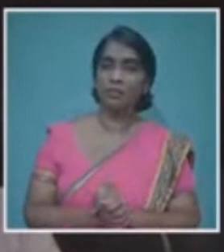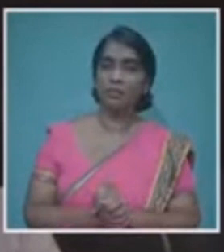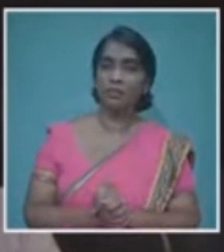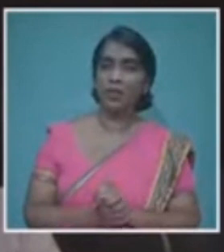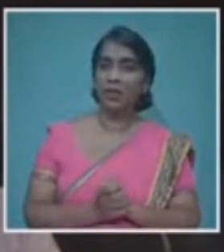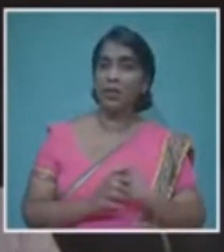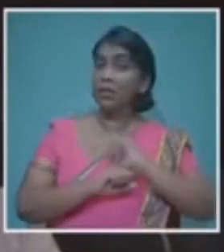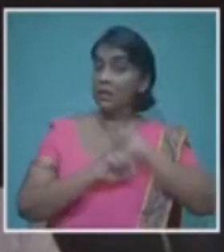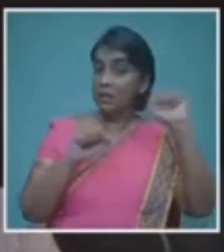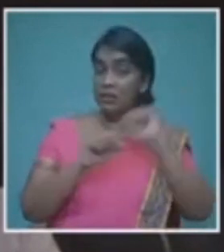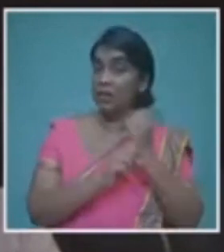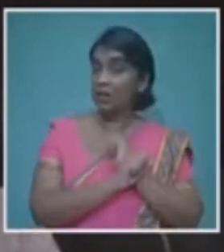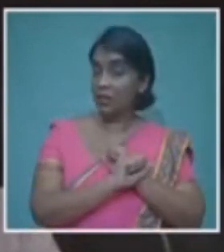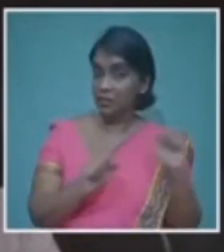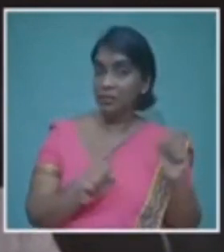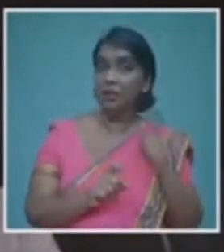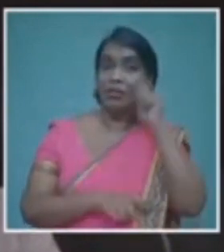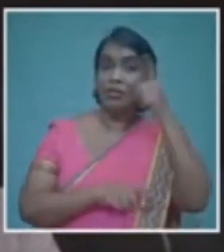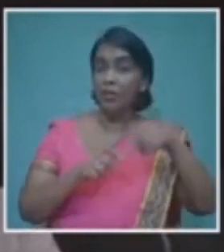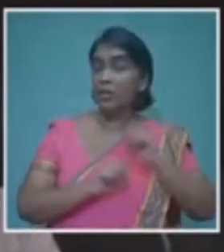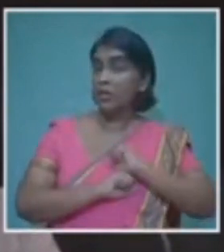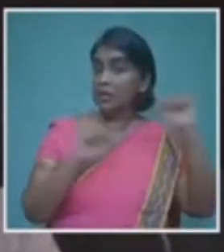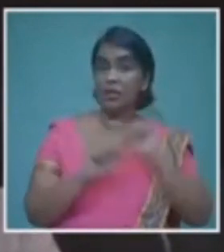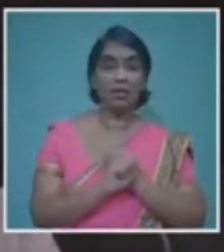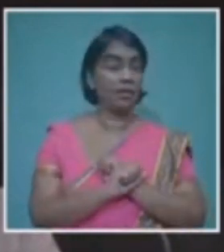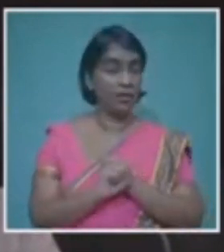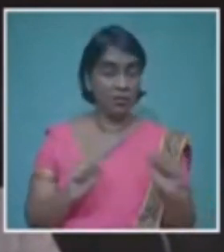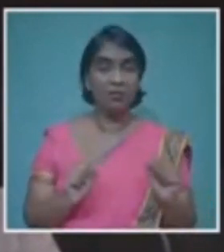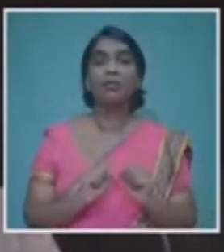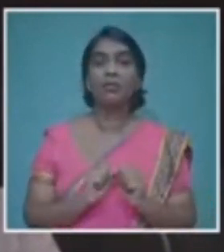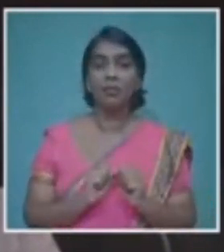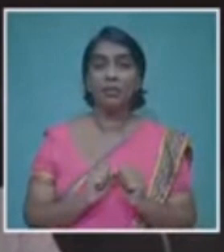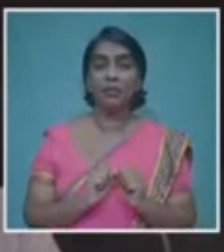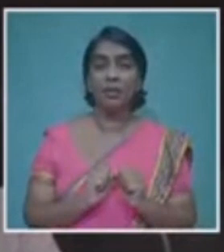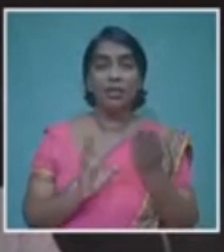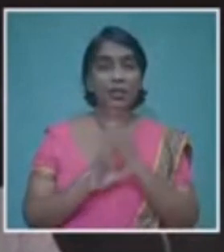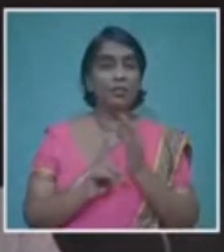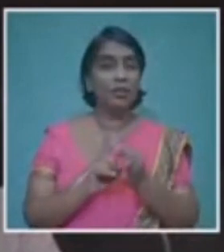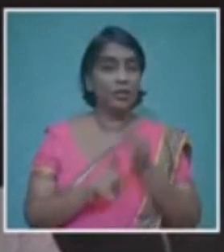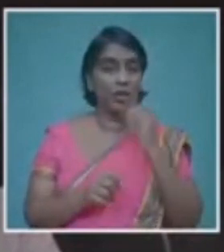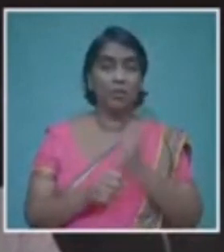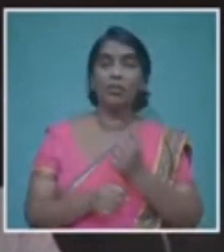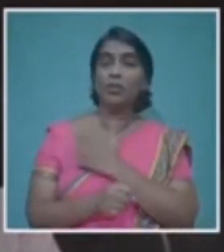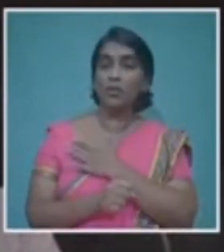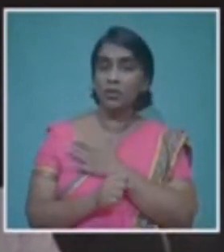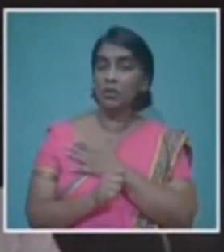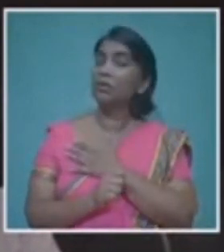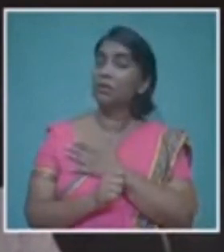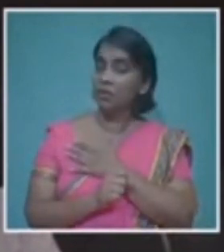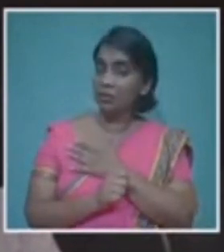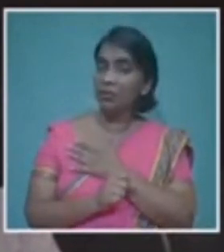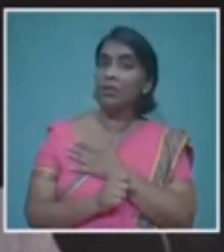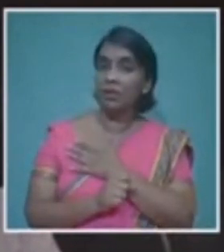अरगलय सिद्ध उन नैत्तां ए जनता नेगेटिव सिद्ध उन नैत्तां हिटपु जनाधिपति गोटाबे